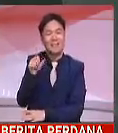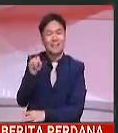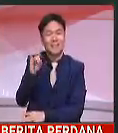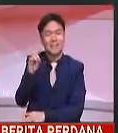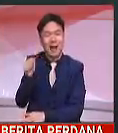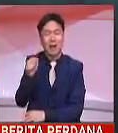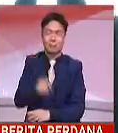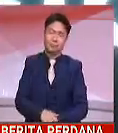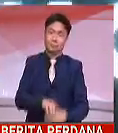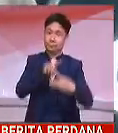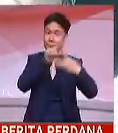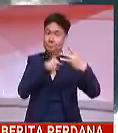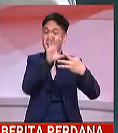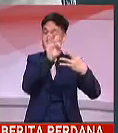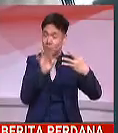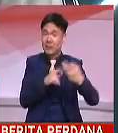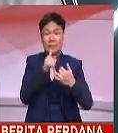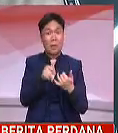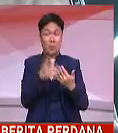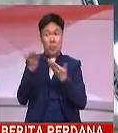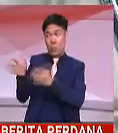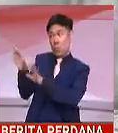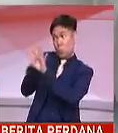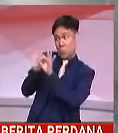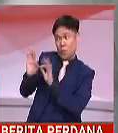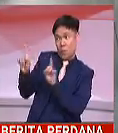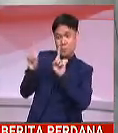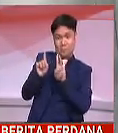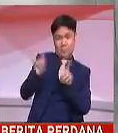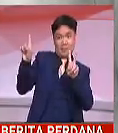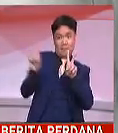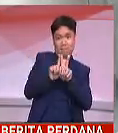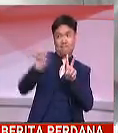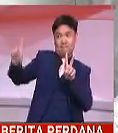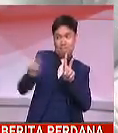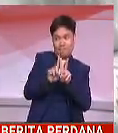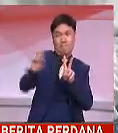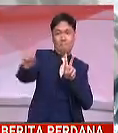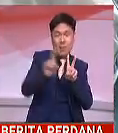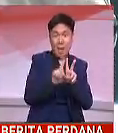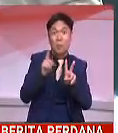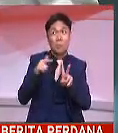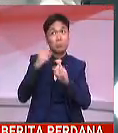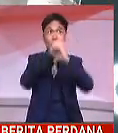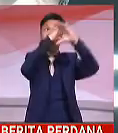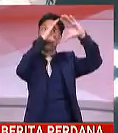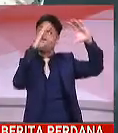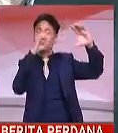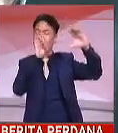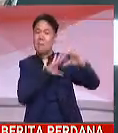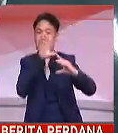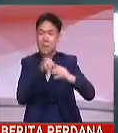Mengenai pemilihan penyanyi bertaraf legenda, Luka berkata itu adalah cita-cita mereka sejak awal pembabitan dalam